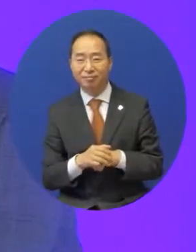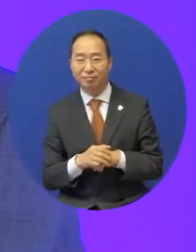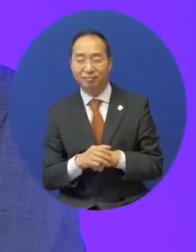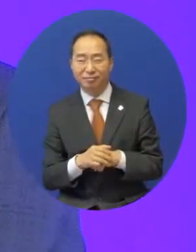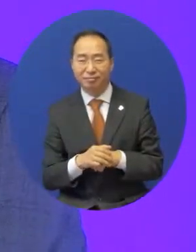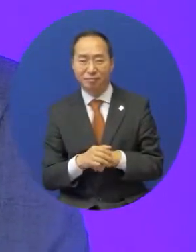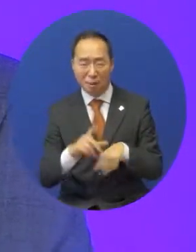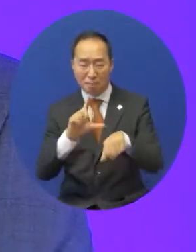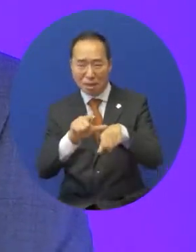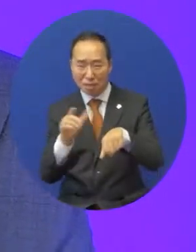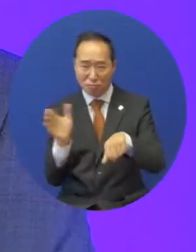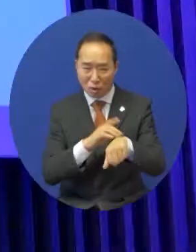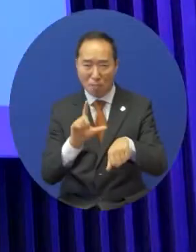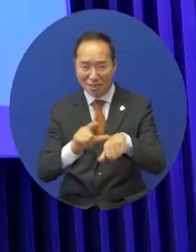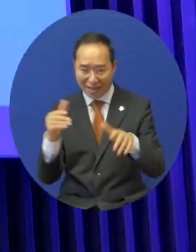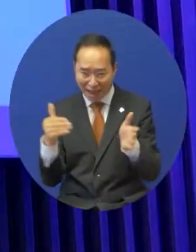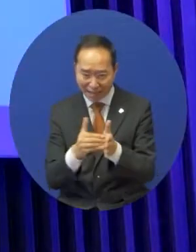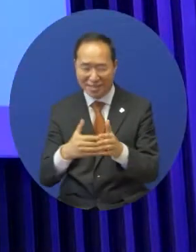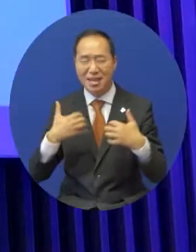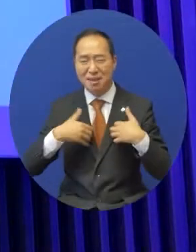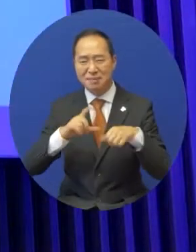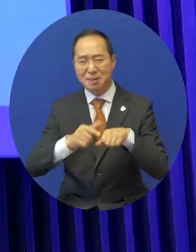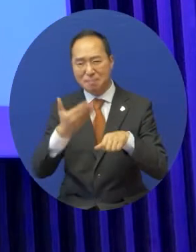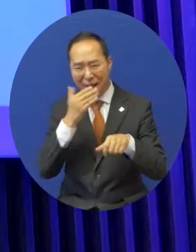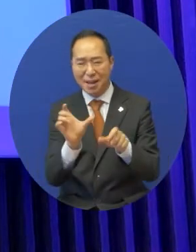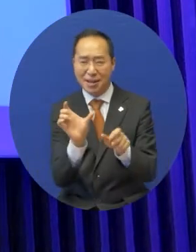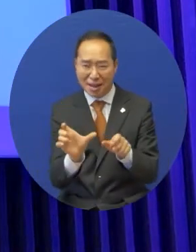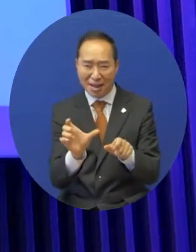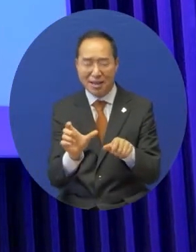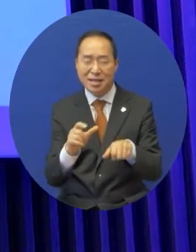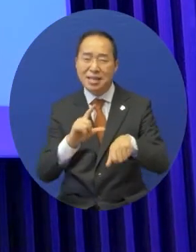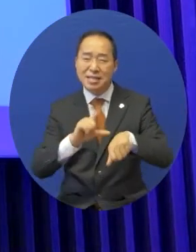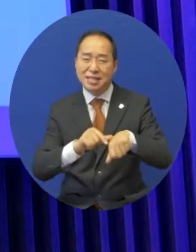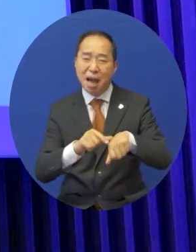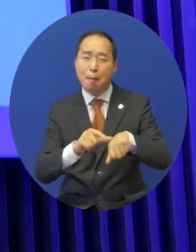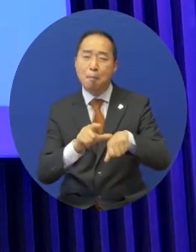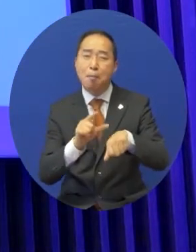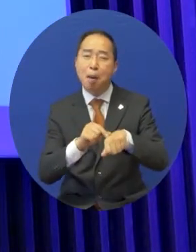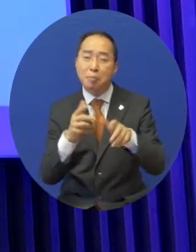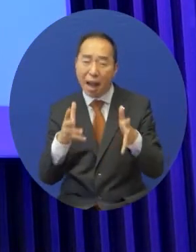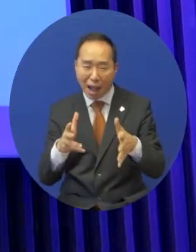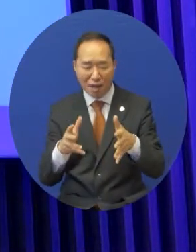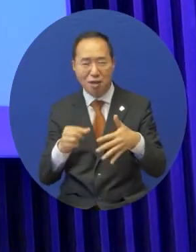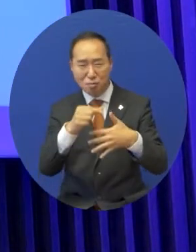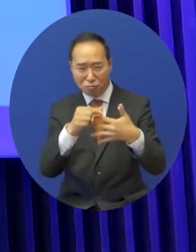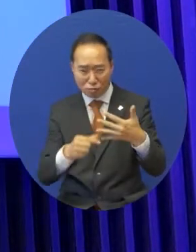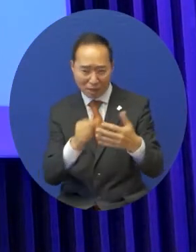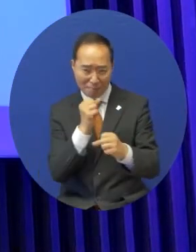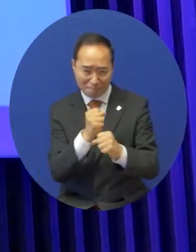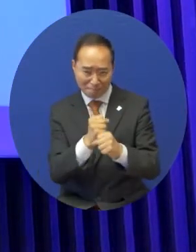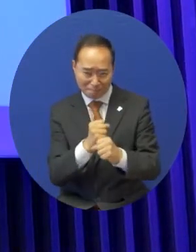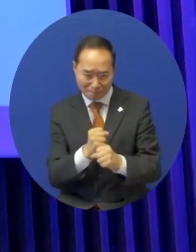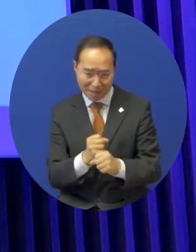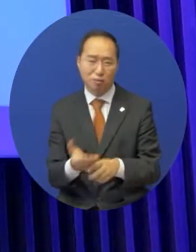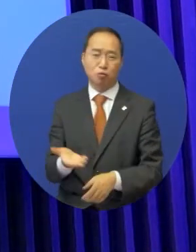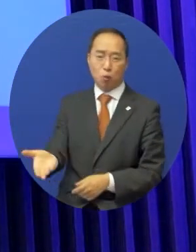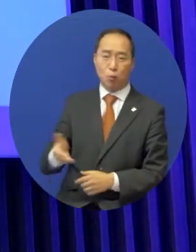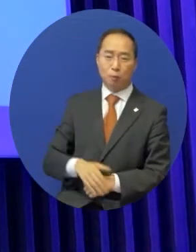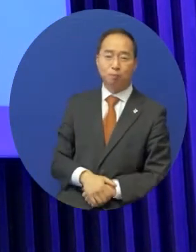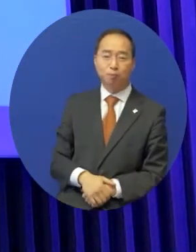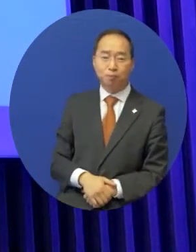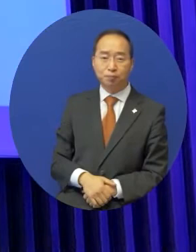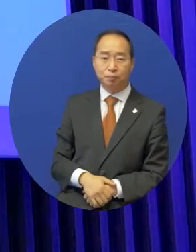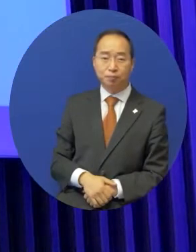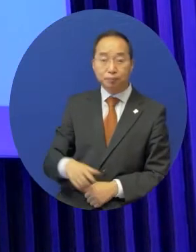그 다음에 또 몇 시부터 몇 시까지 게임하고 또 몇 분 할 수 있는지 이런 거를 프로그램을 넣어서 준